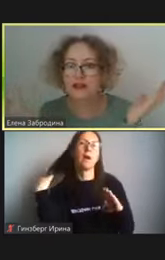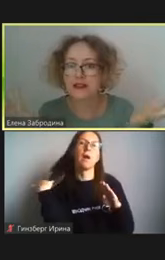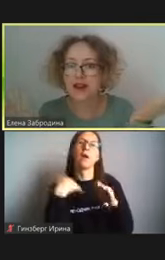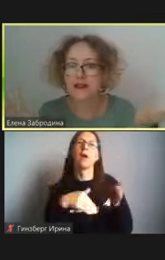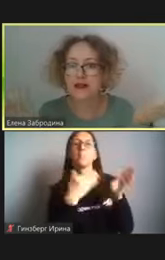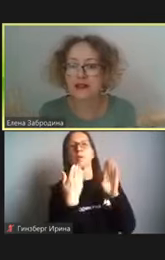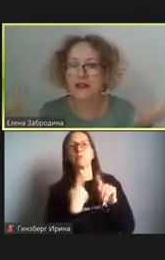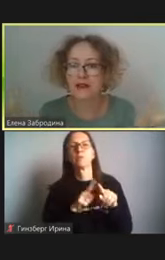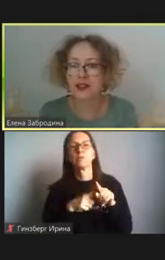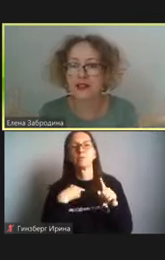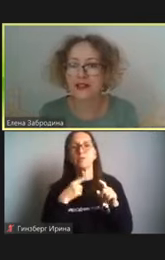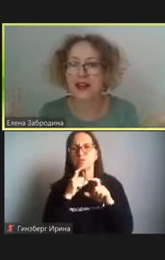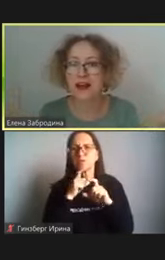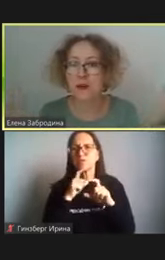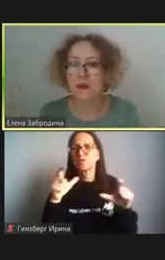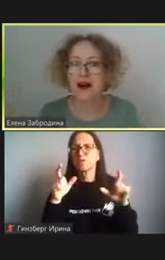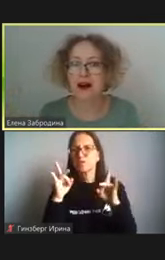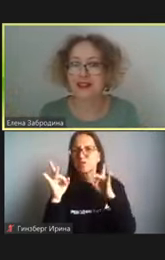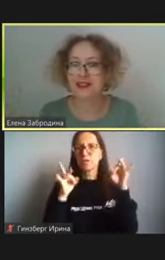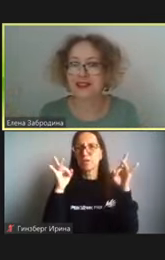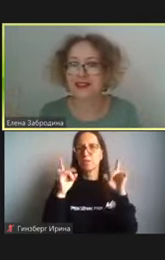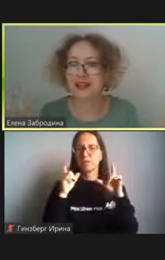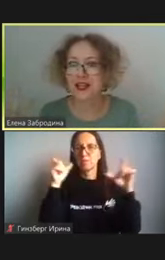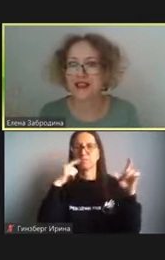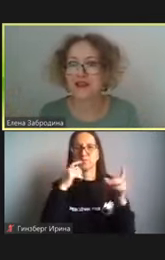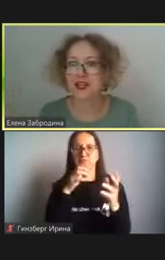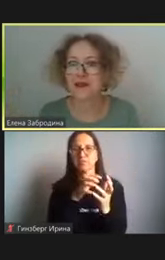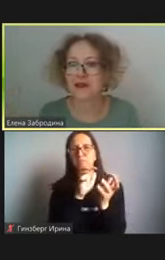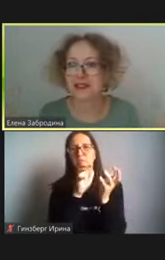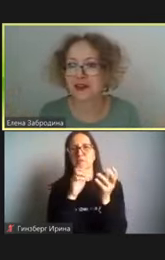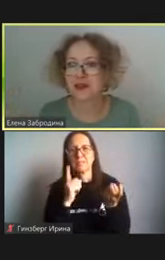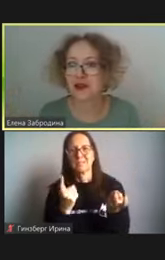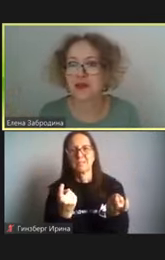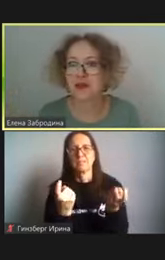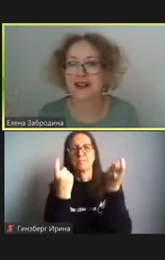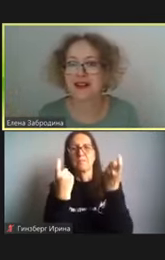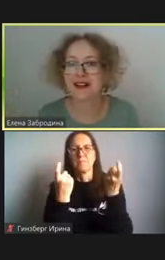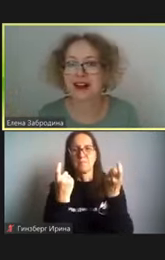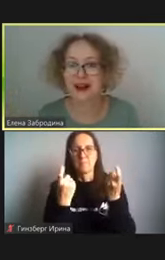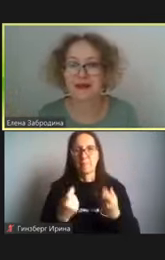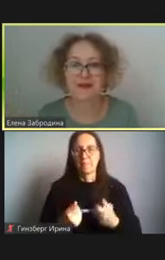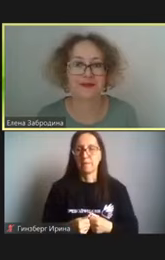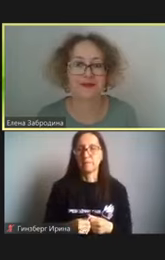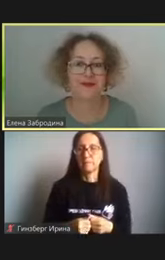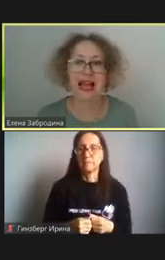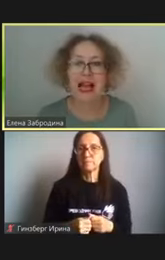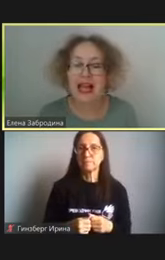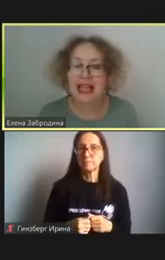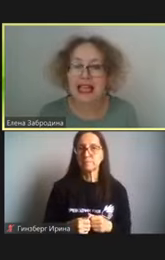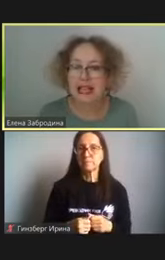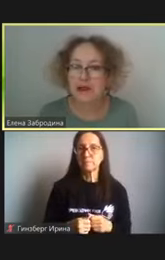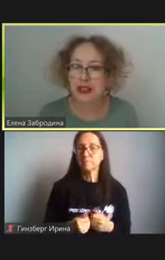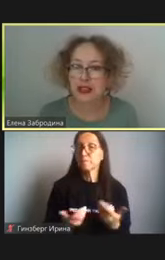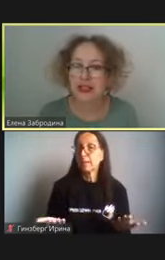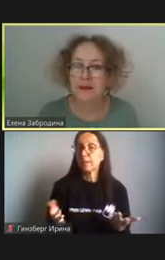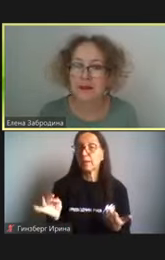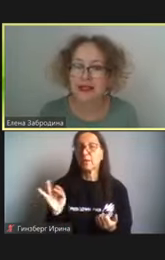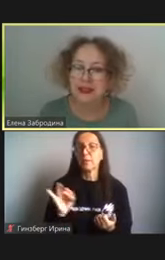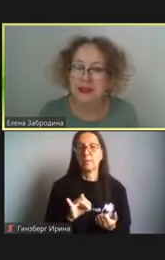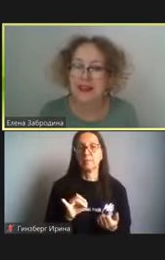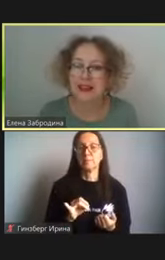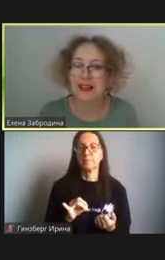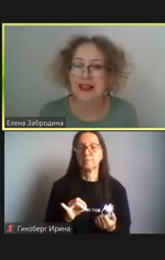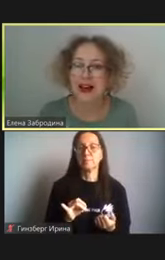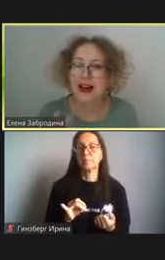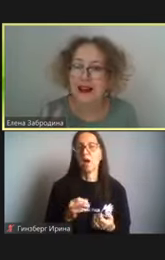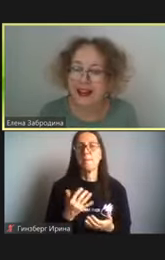рык раздается вот из этой пасти с свирепыми, с огромными клыками. И вот это, с